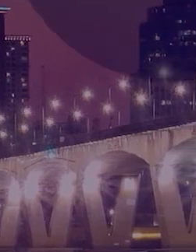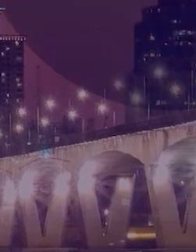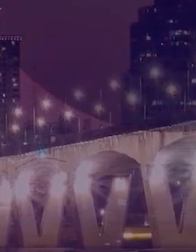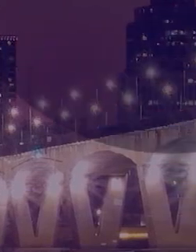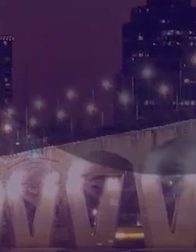n